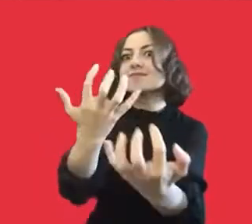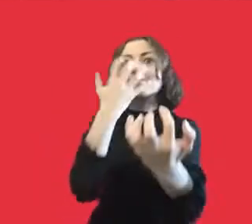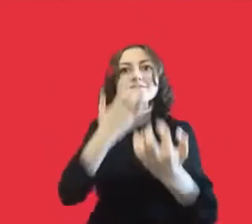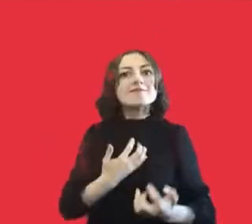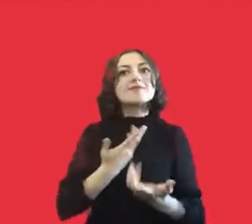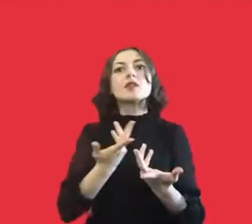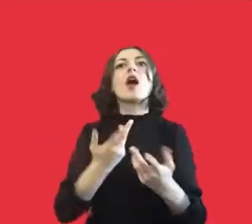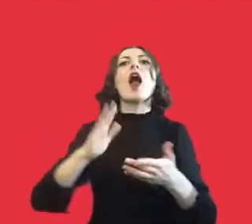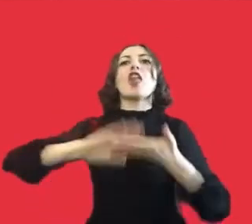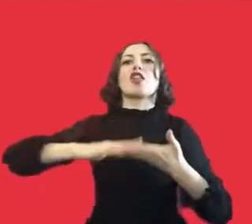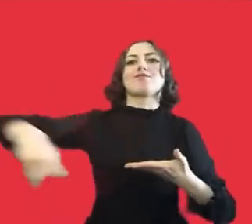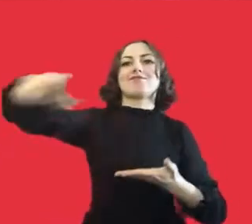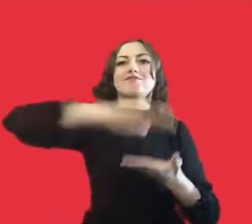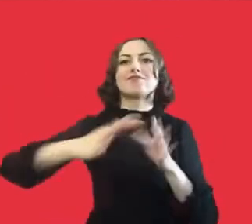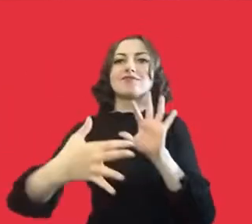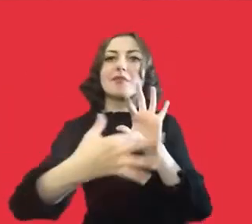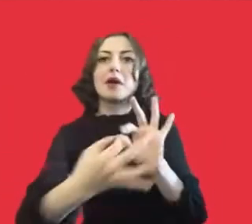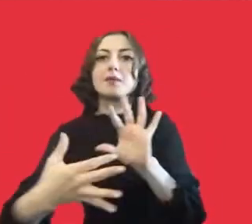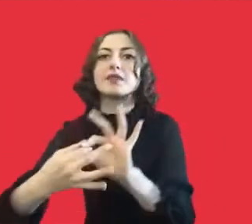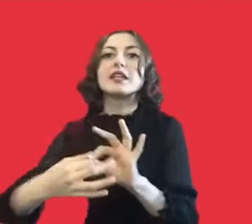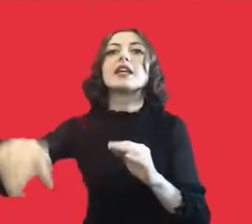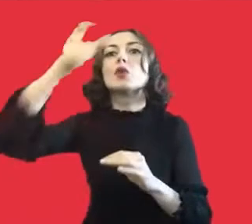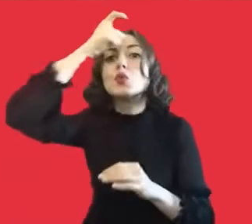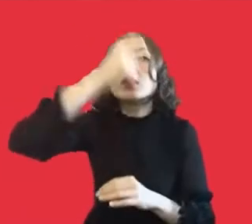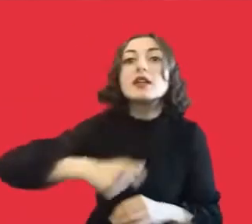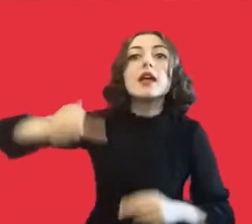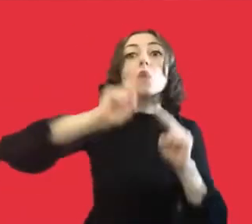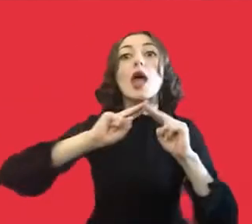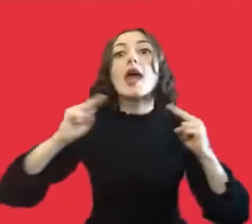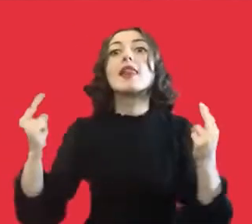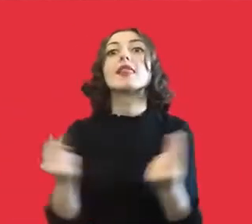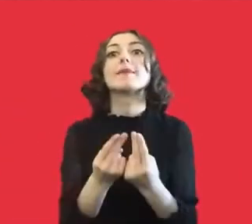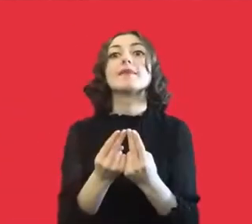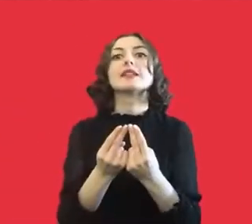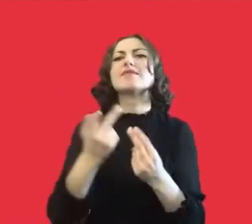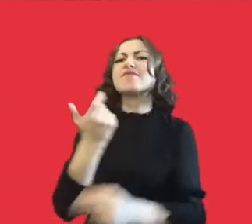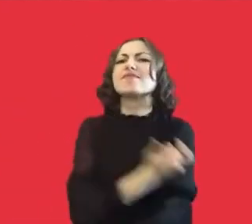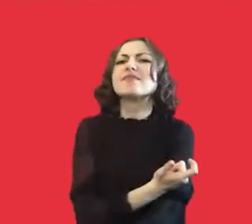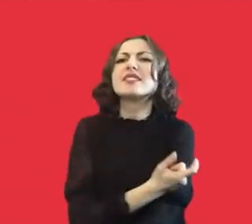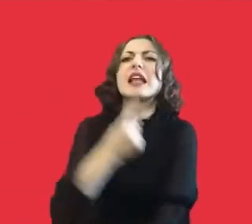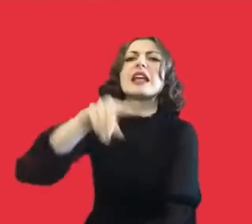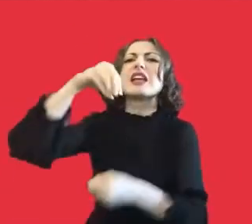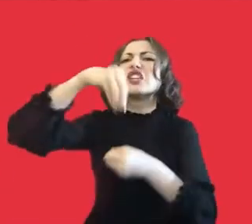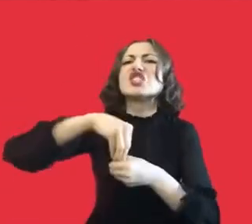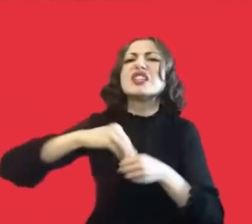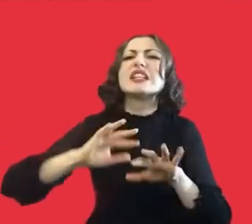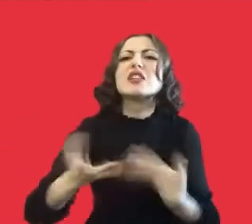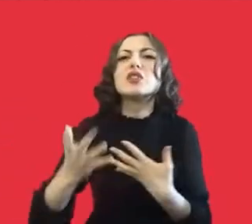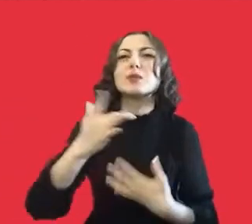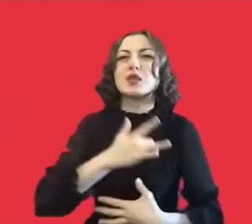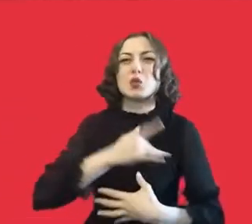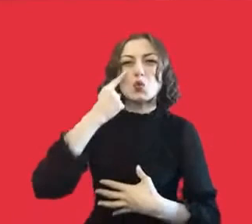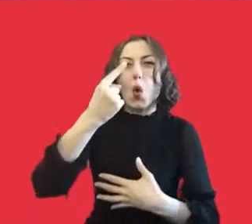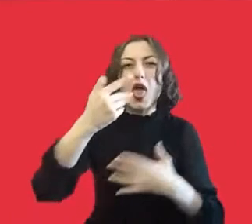tasarladılar. Dolayısıyla Türkiye'deki ve dünyadaki ve bizim Kızılay ve Kızılaş Hareketi içerisindeki gönüllülük sistemine de ciddi